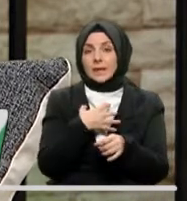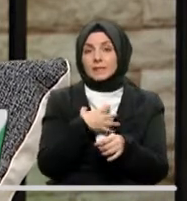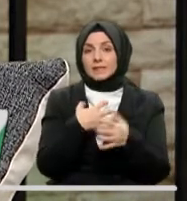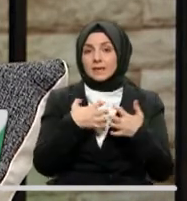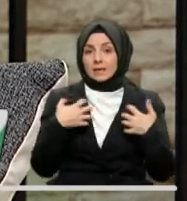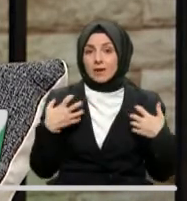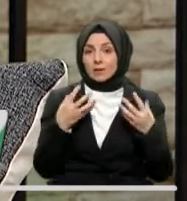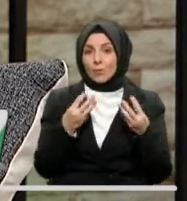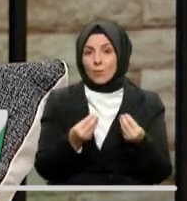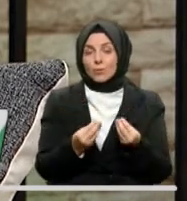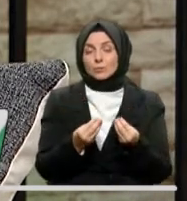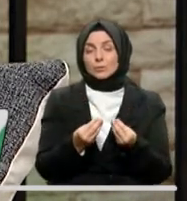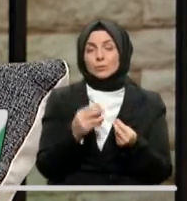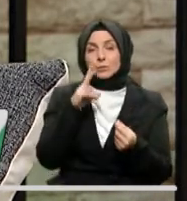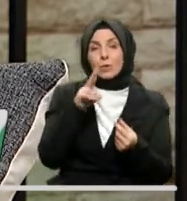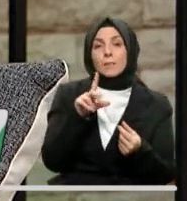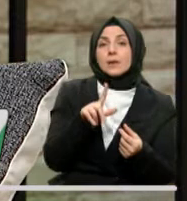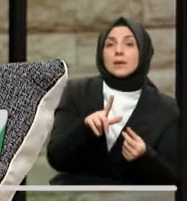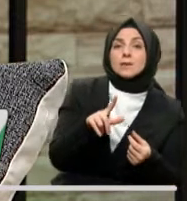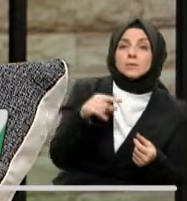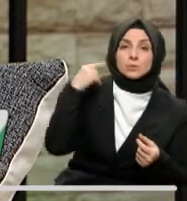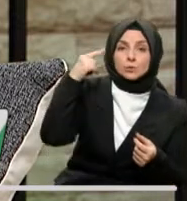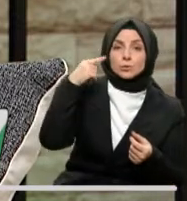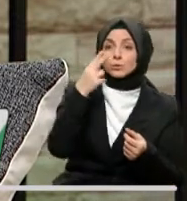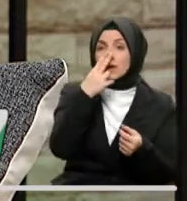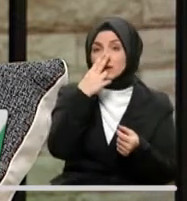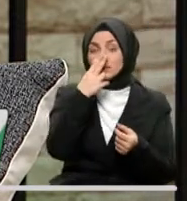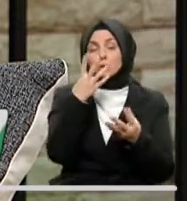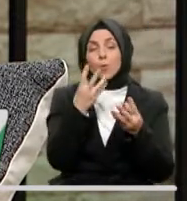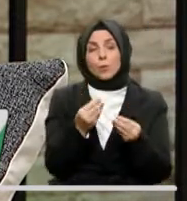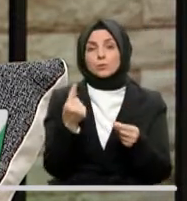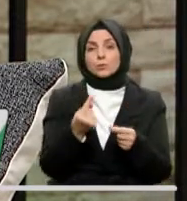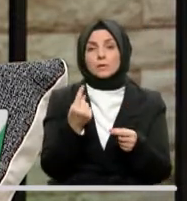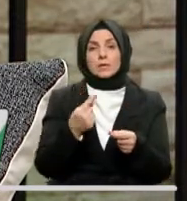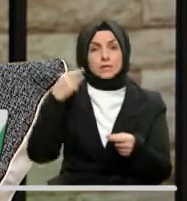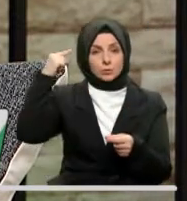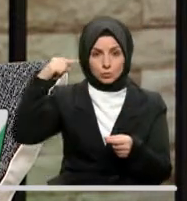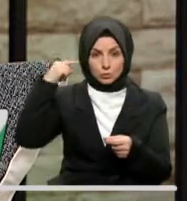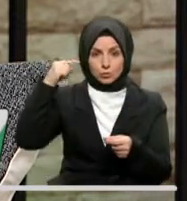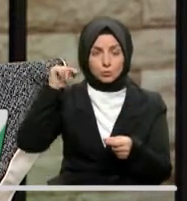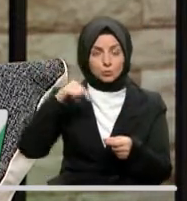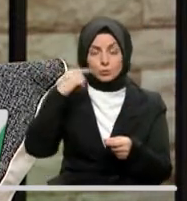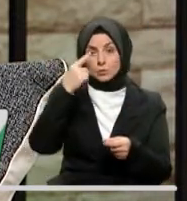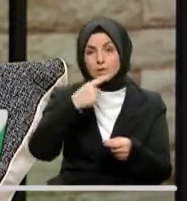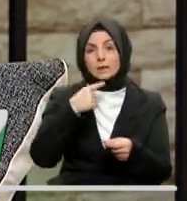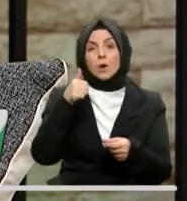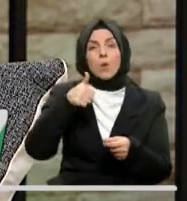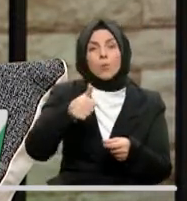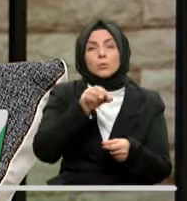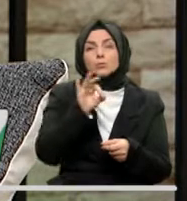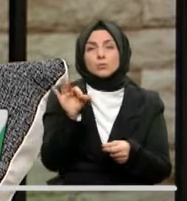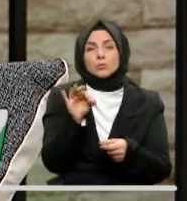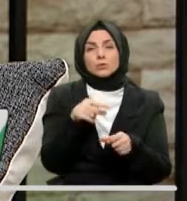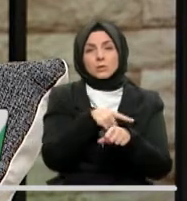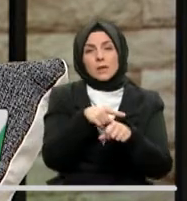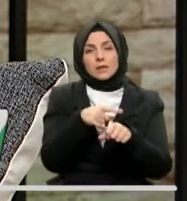duygunun Alışık olduğu durumun peşinden gider o yüzden bilinçaltında sürekli olumsuz şeylere yakınlık olduğu için olumlu bir